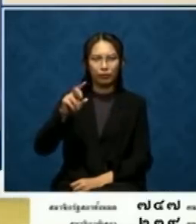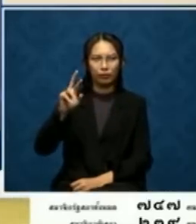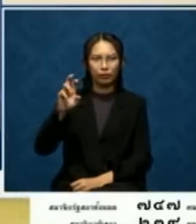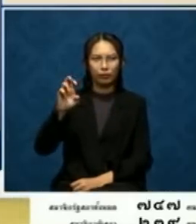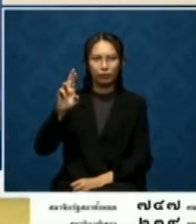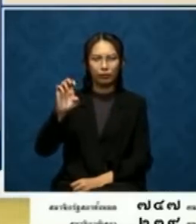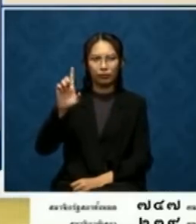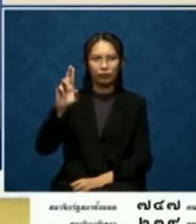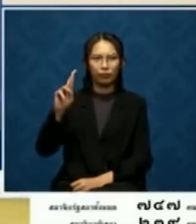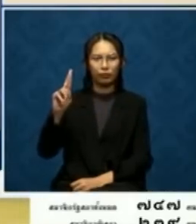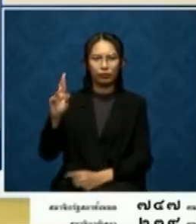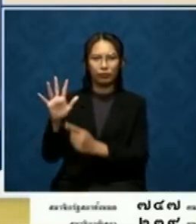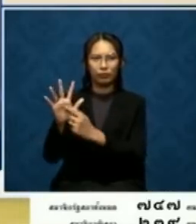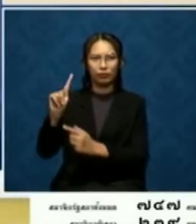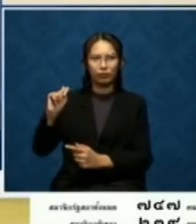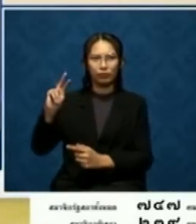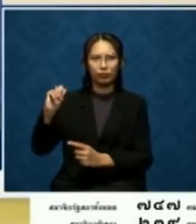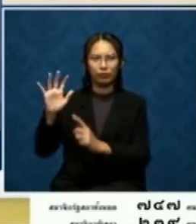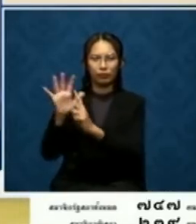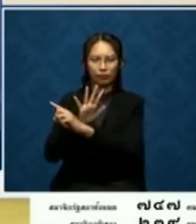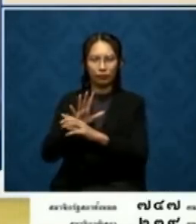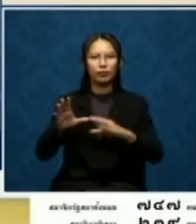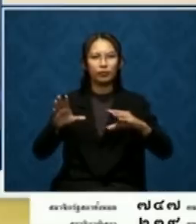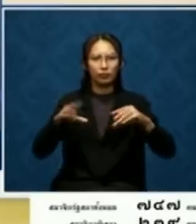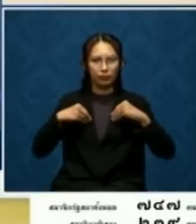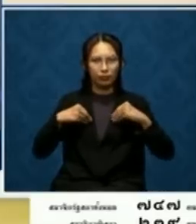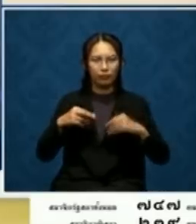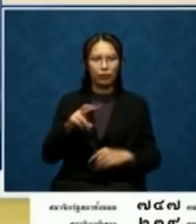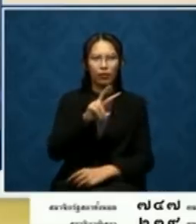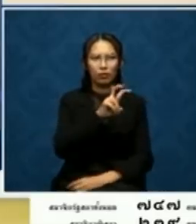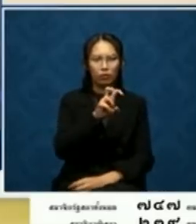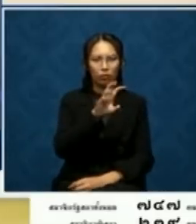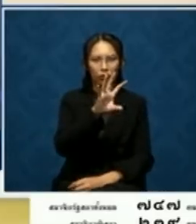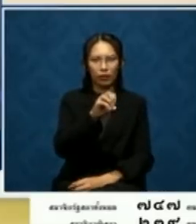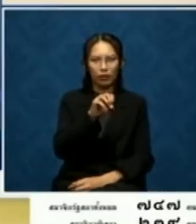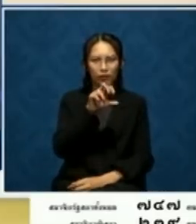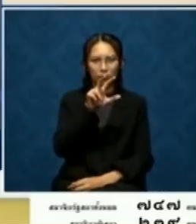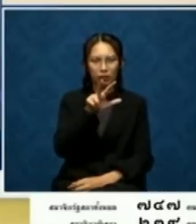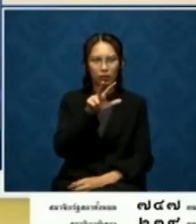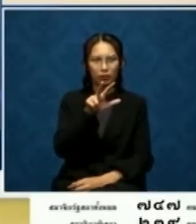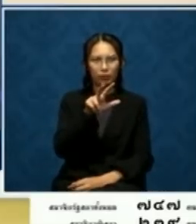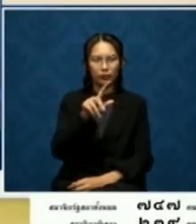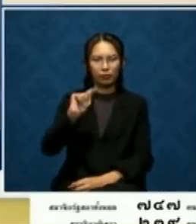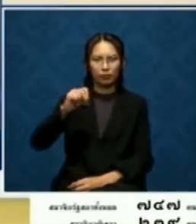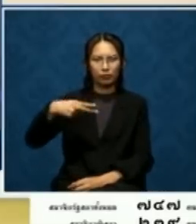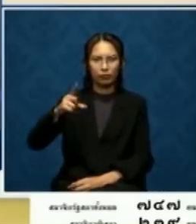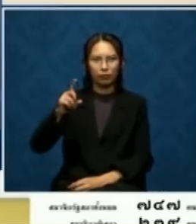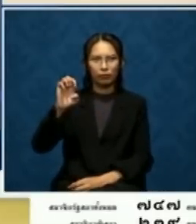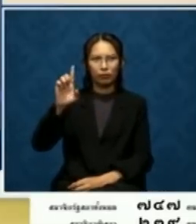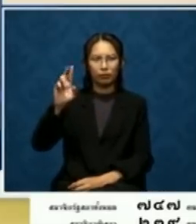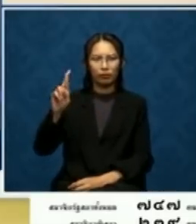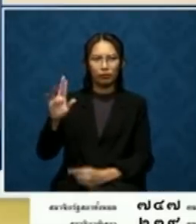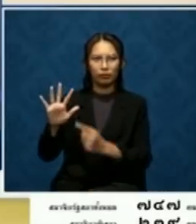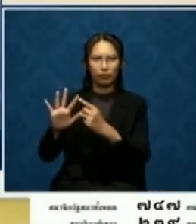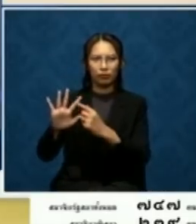จจะมองในแง่ของสื่อมวลชนอาจจะมองในแง่คือหรือเรื่องของการจะใช้จ่ายงบประมาณ500,000 กว่าล้านบาทคืองบประมาณที่จะใช้มันสูงมากอาจารย์ม